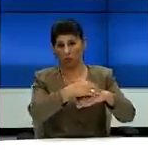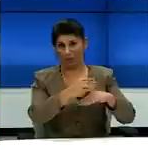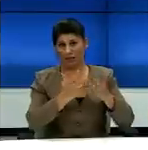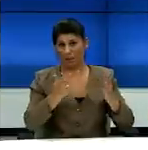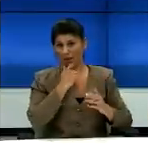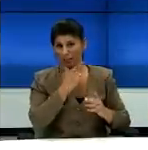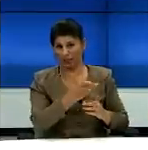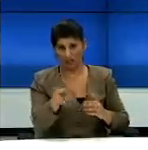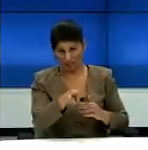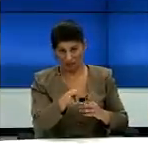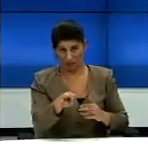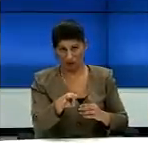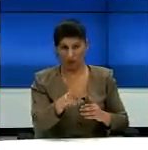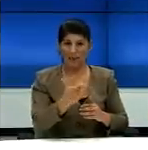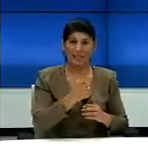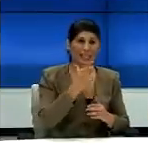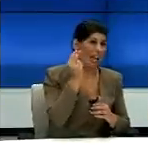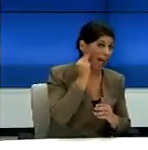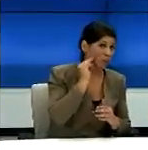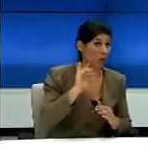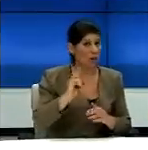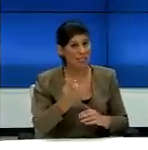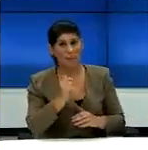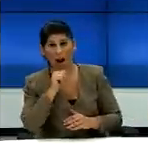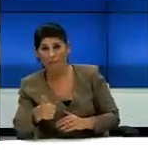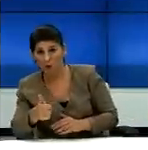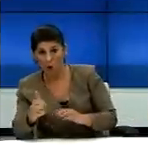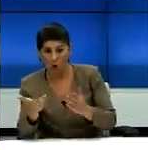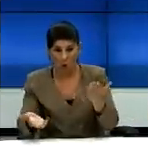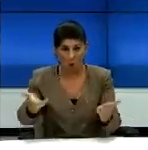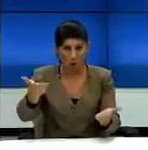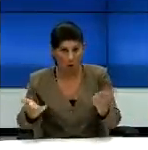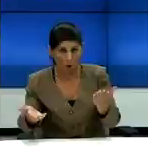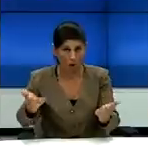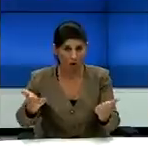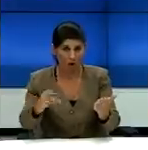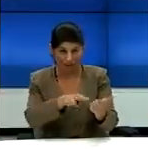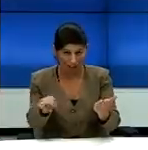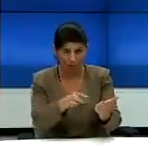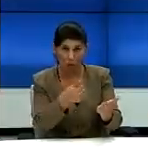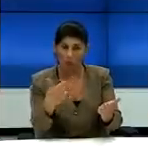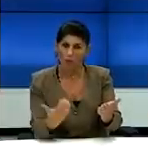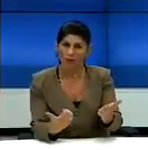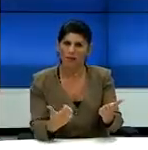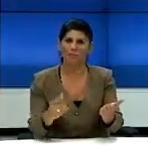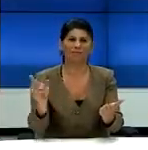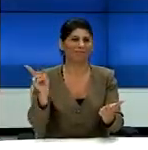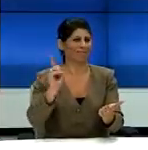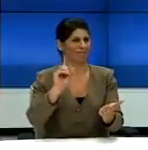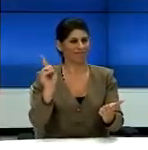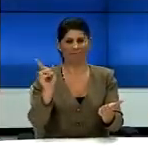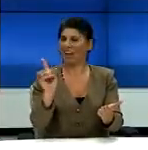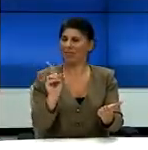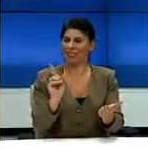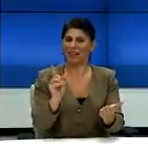Μεγάλης Βρετανίας, αυτά τα δύο, ή το άσπρο ή το μαύρο. Αυτά τα δύο υπάρχουνε? Δεν υπάρχουν μονάχα αυτά τα